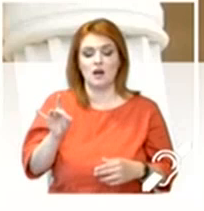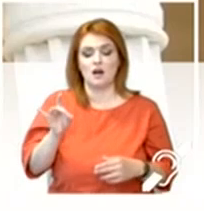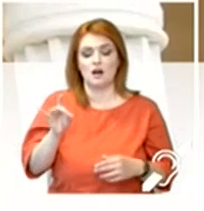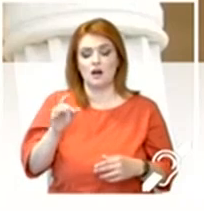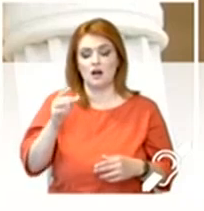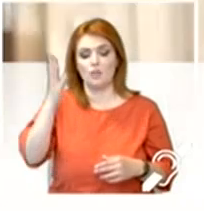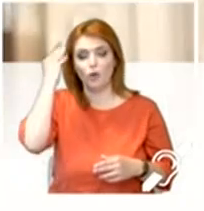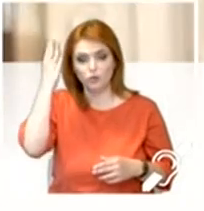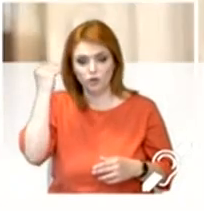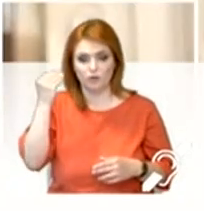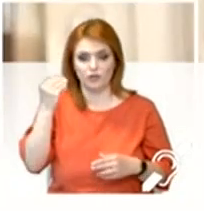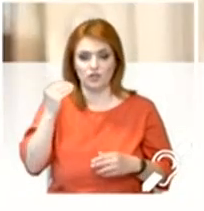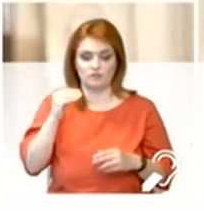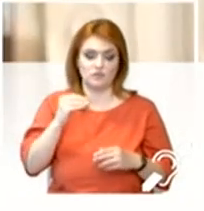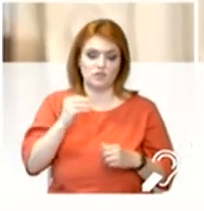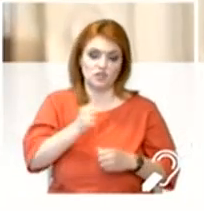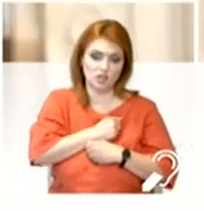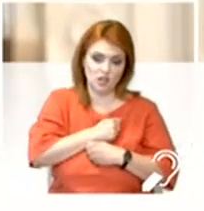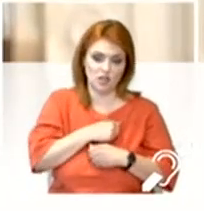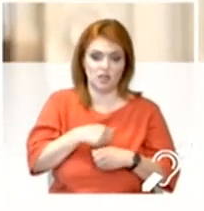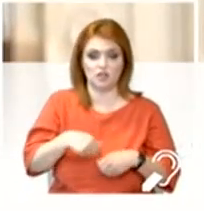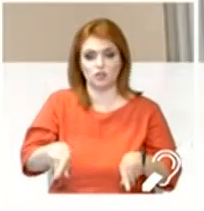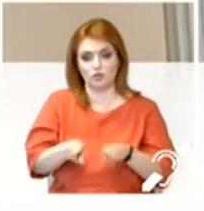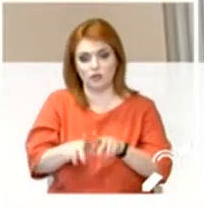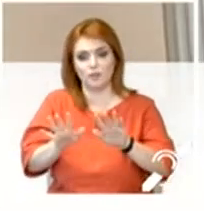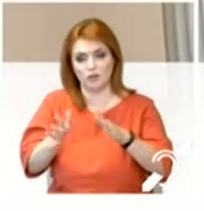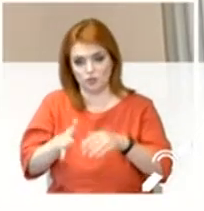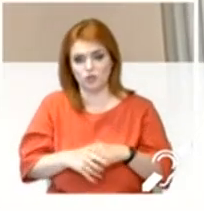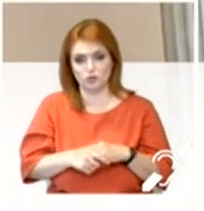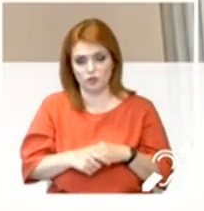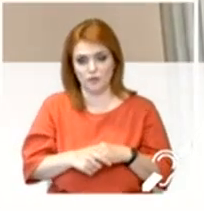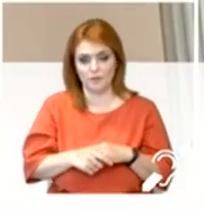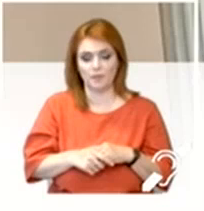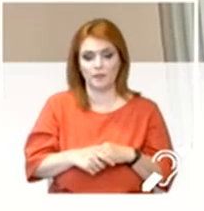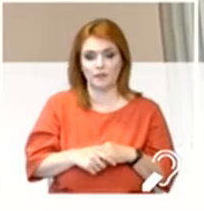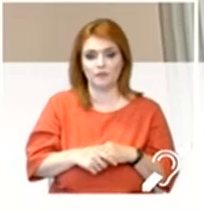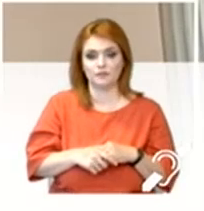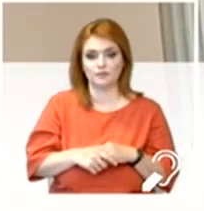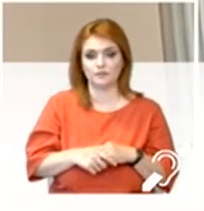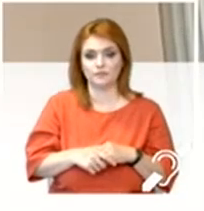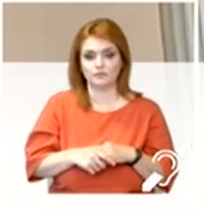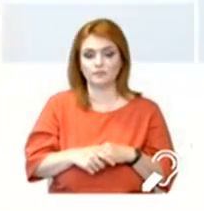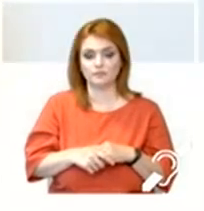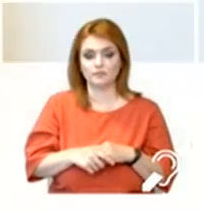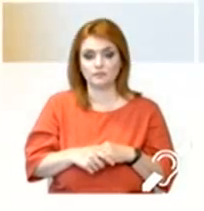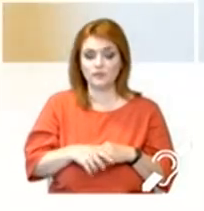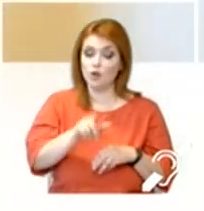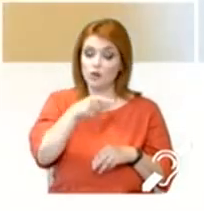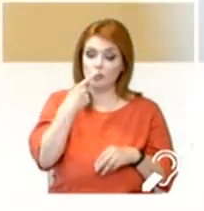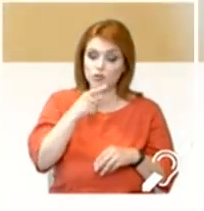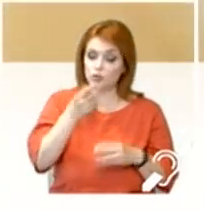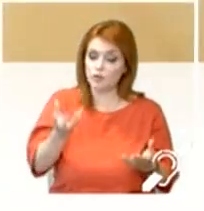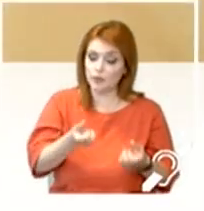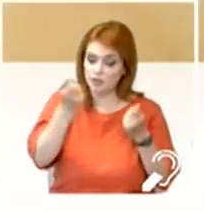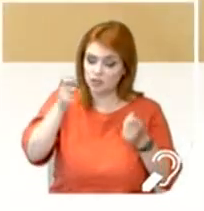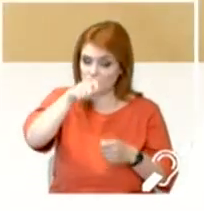inclusiv animozitatea față de patriarhul rus Kiril. Instituția de cult a precizat că nu susține declarațiile legate de război ale